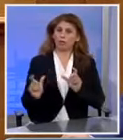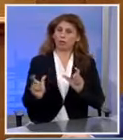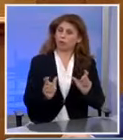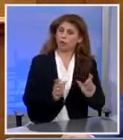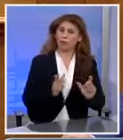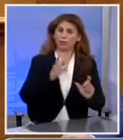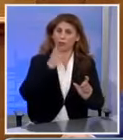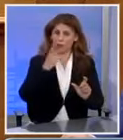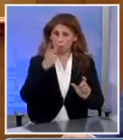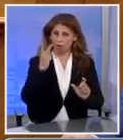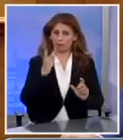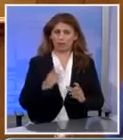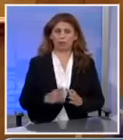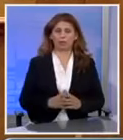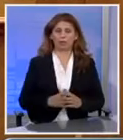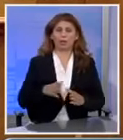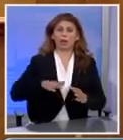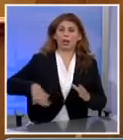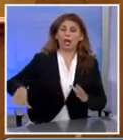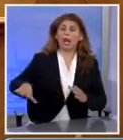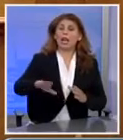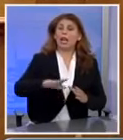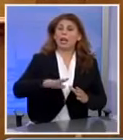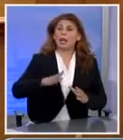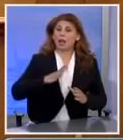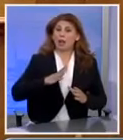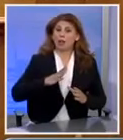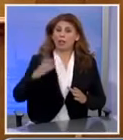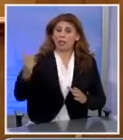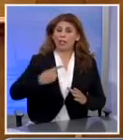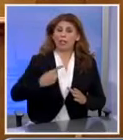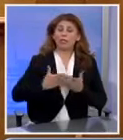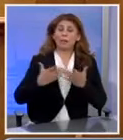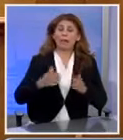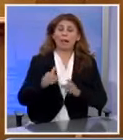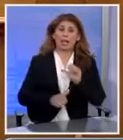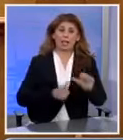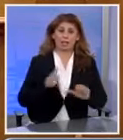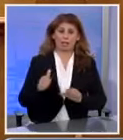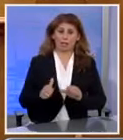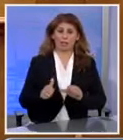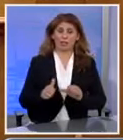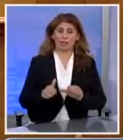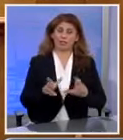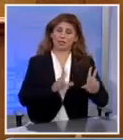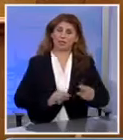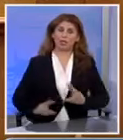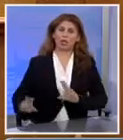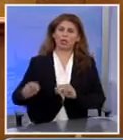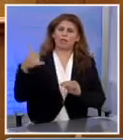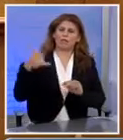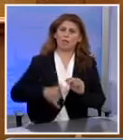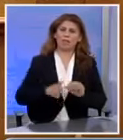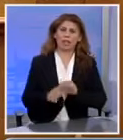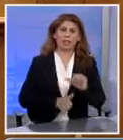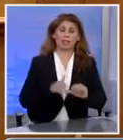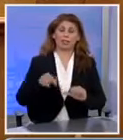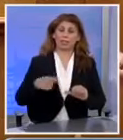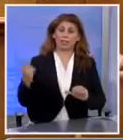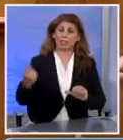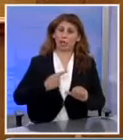δικαιώματα. Ο λαός μας έδωσε εντολή και για μεγάλες αλλαγές, συνολικές και ριζικές αλλαγές, και αυτή την